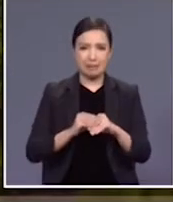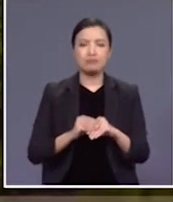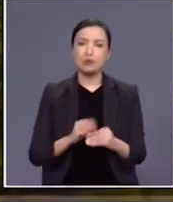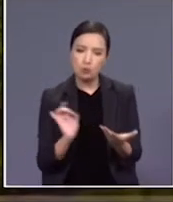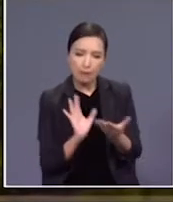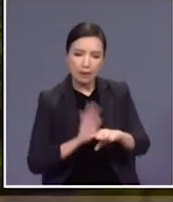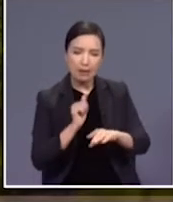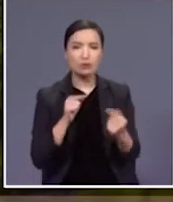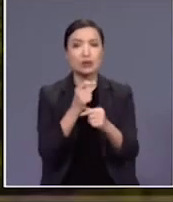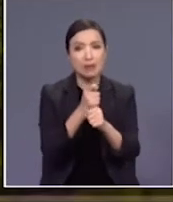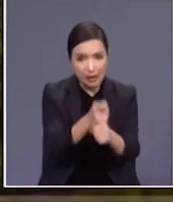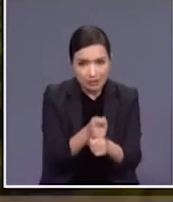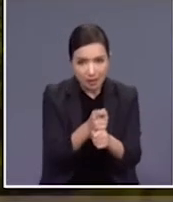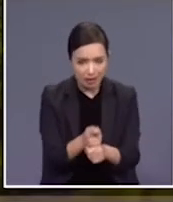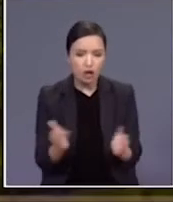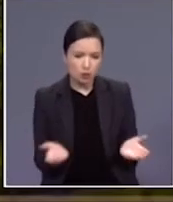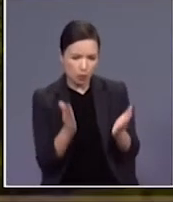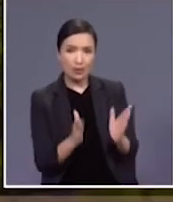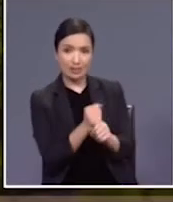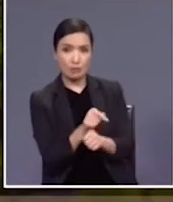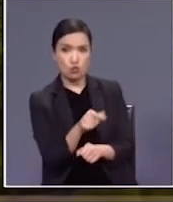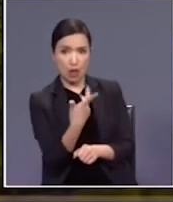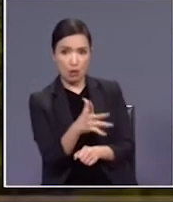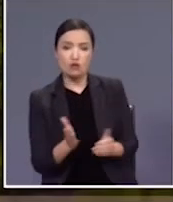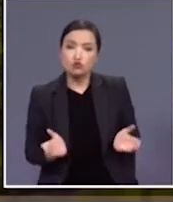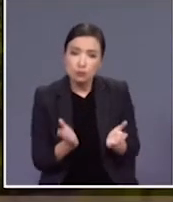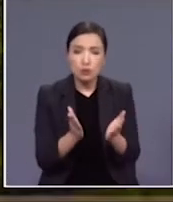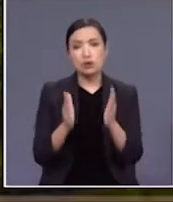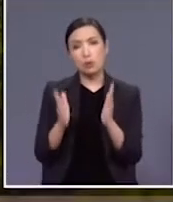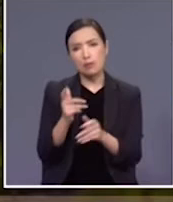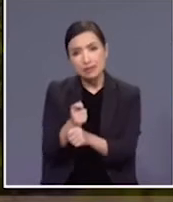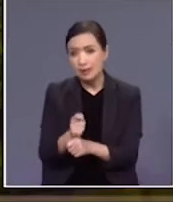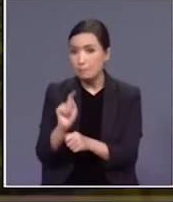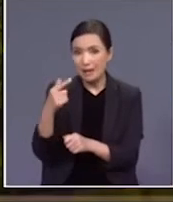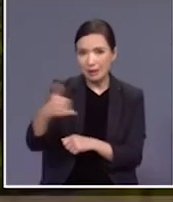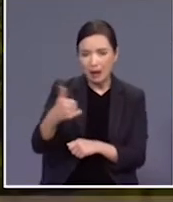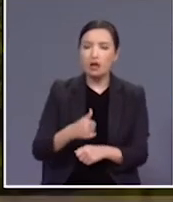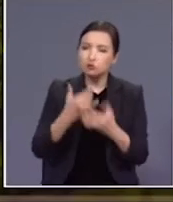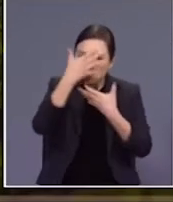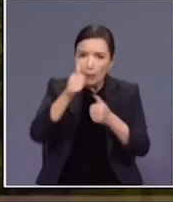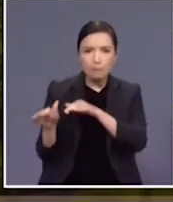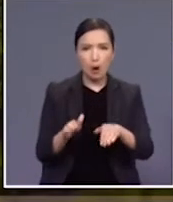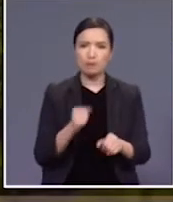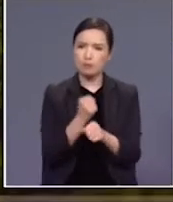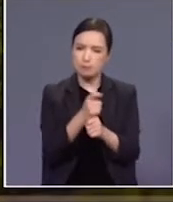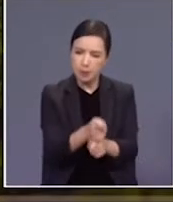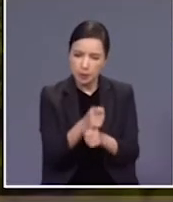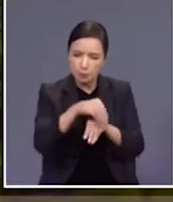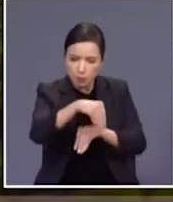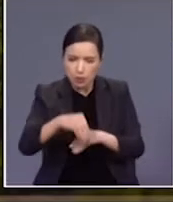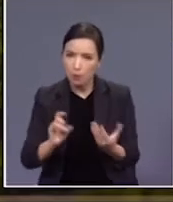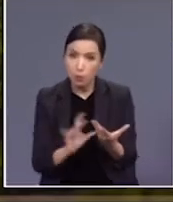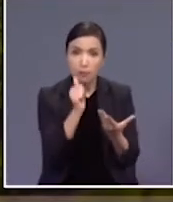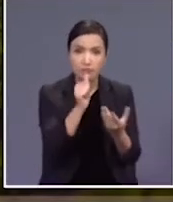รสนับสนุนให้เกษตรกรที่ทำการเกษตรอยู่แล้วหรือเกษตรกรที่เข้ามาใหม่มีความสนใจและพร้อมทำการเกษตรอย่างมีประสิทธิภาพ